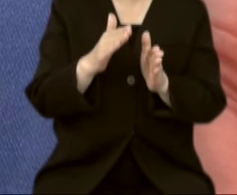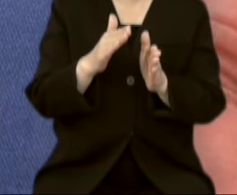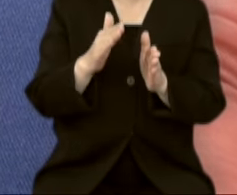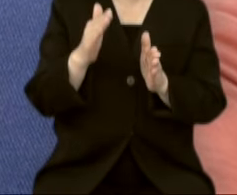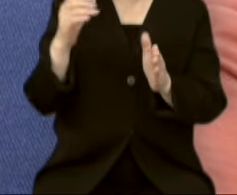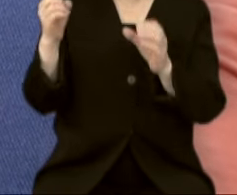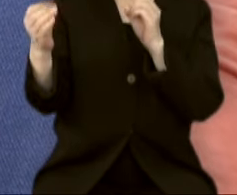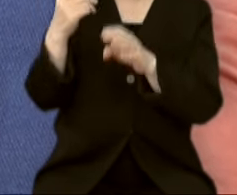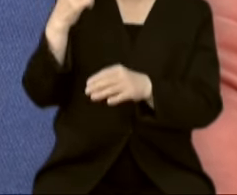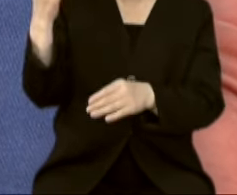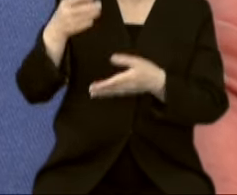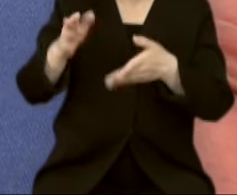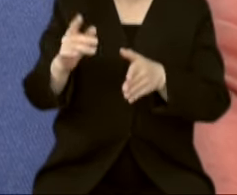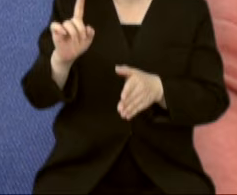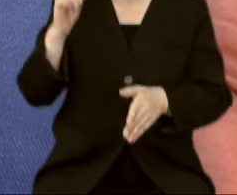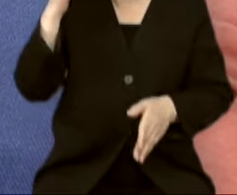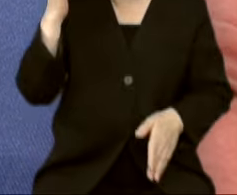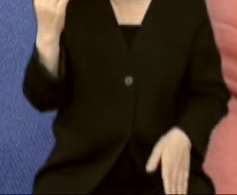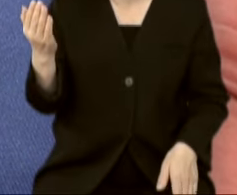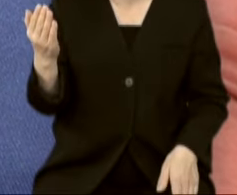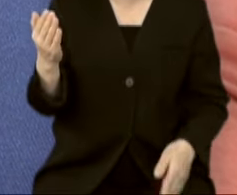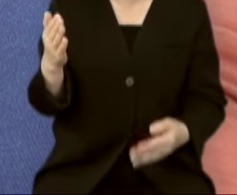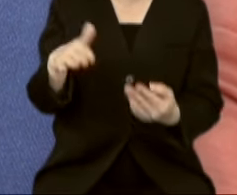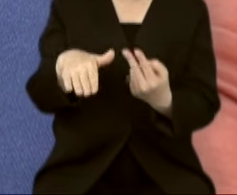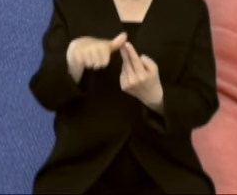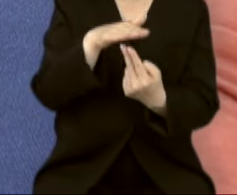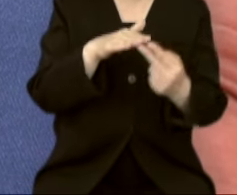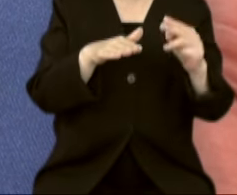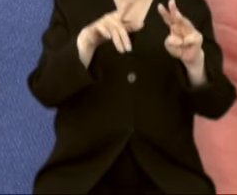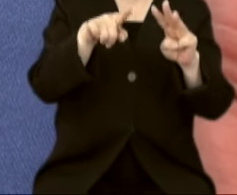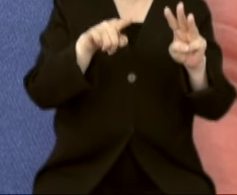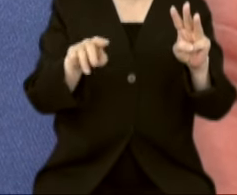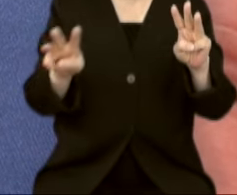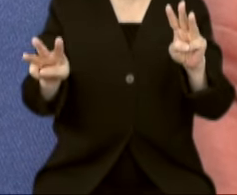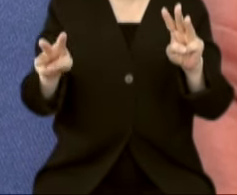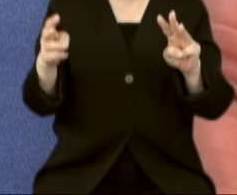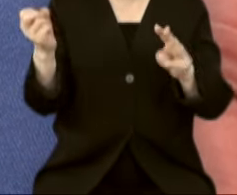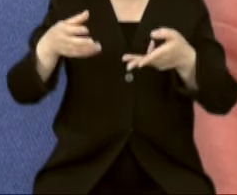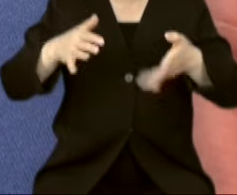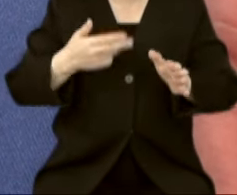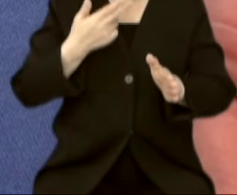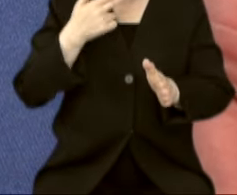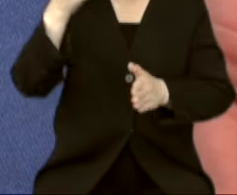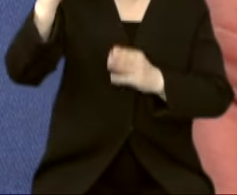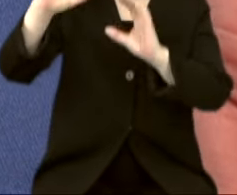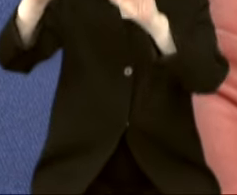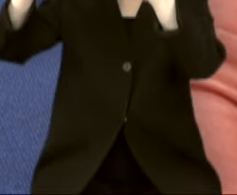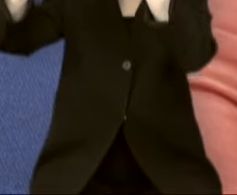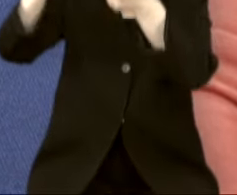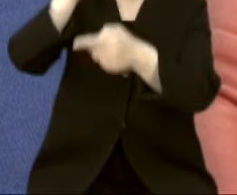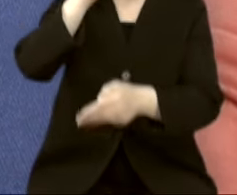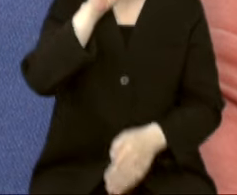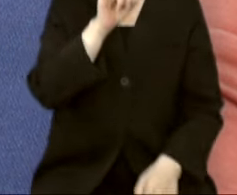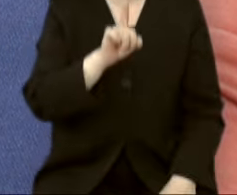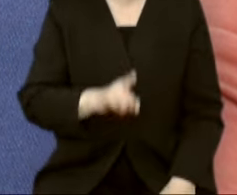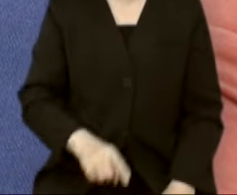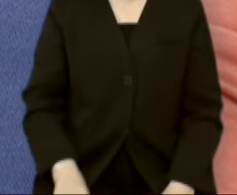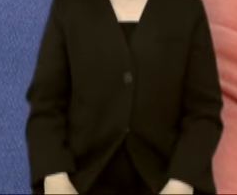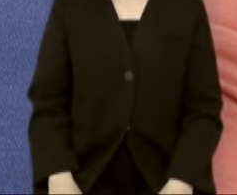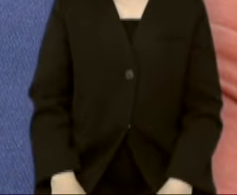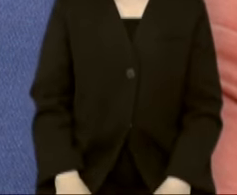것이 무엇입니까? 그때 요한복음 3장 3절에 거듭나지 않으면 천국에 돌아갈 수 없다고